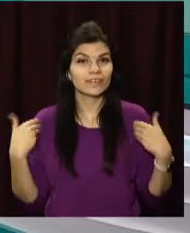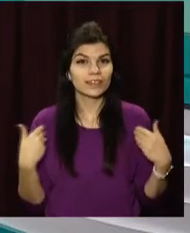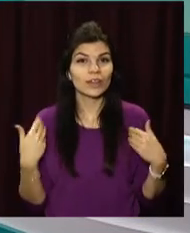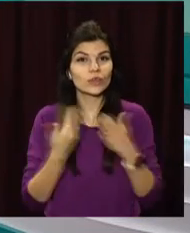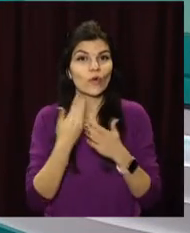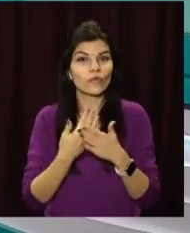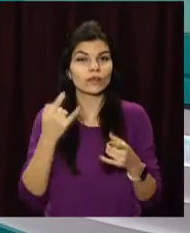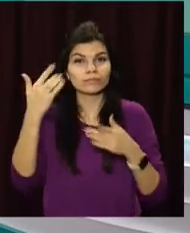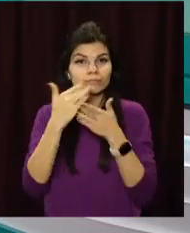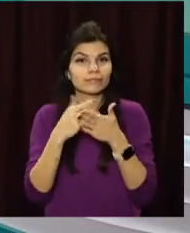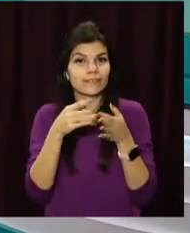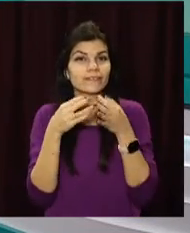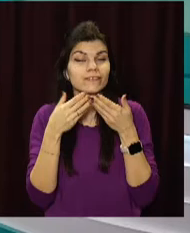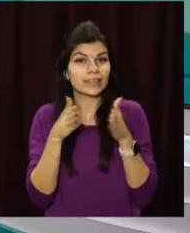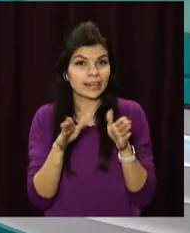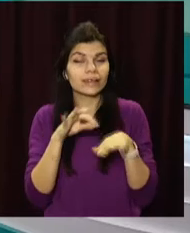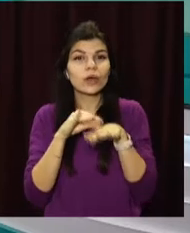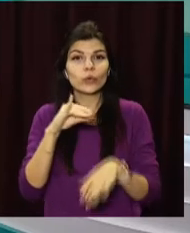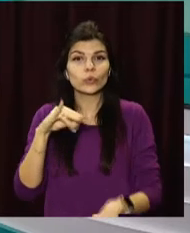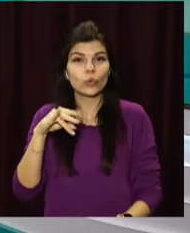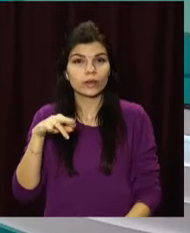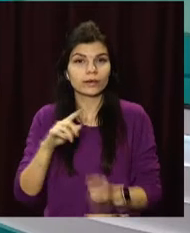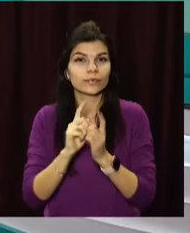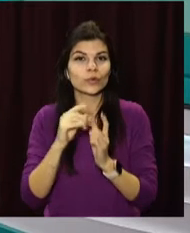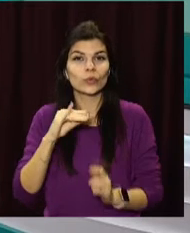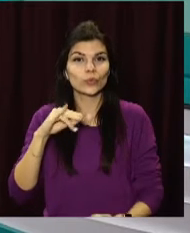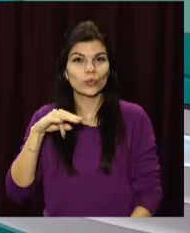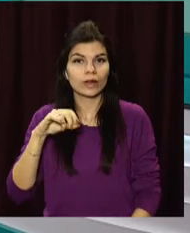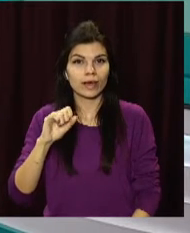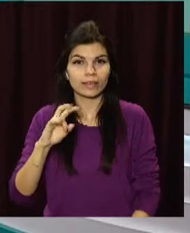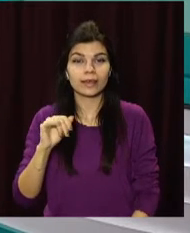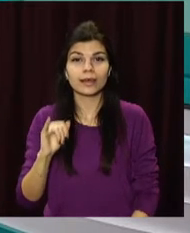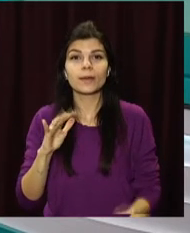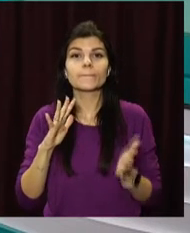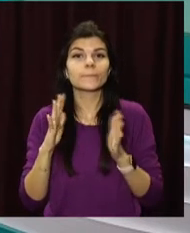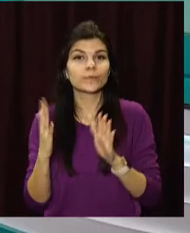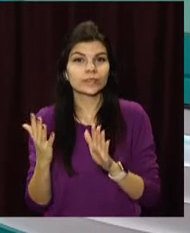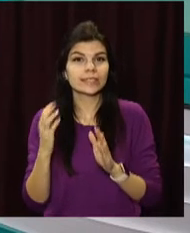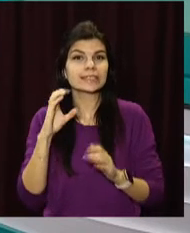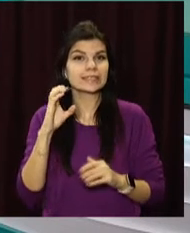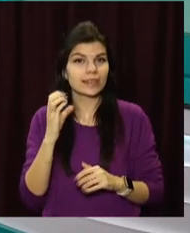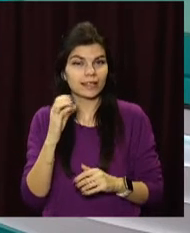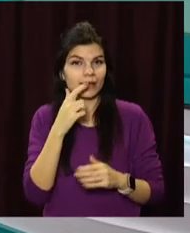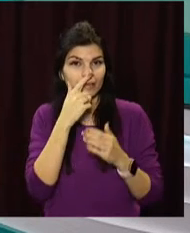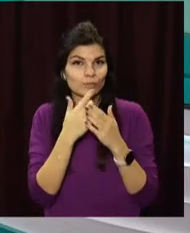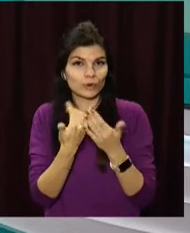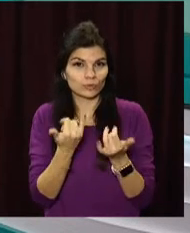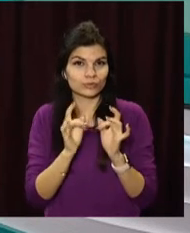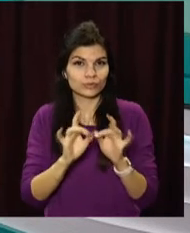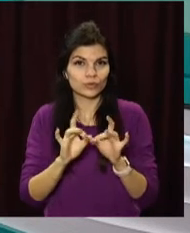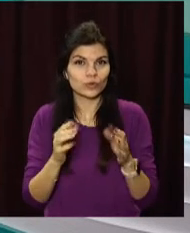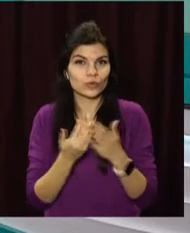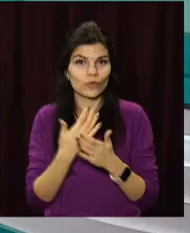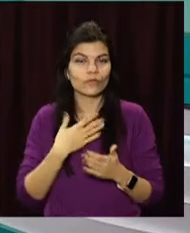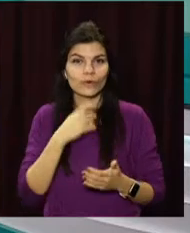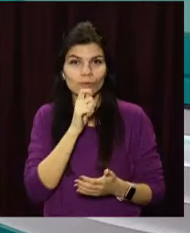Вітаю! Новини на відкритому у студії Юлія Демченко та сурдоперекладачка Юліана Пуговкіна. Про події середини найближчим часом розповідатимуть